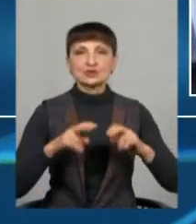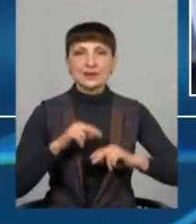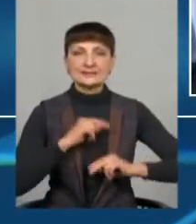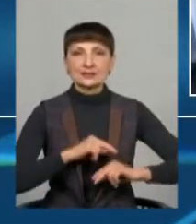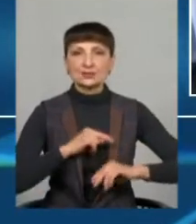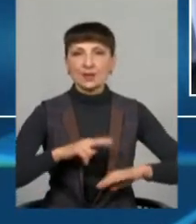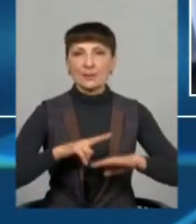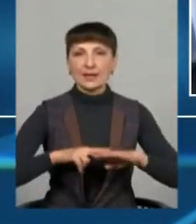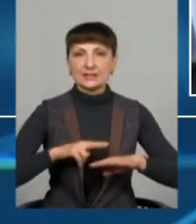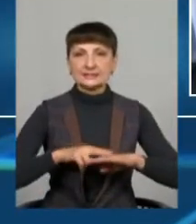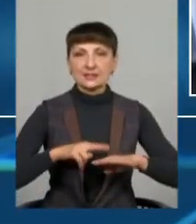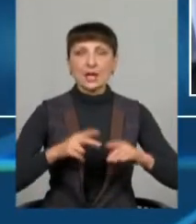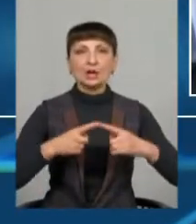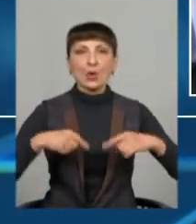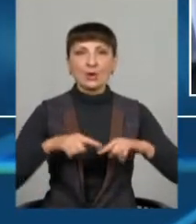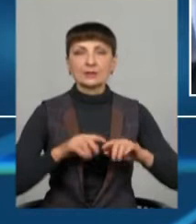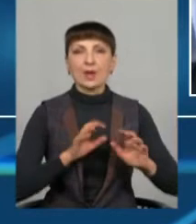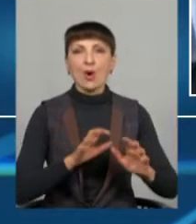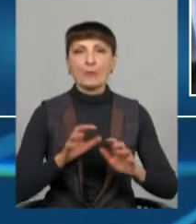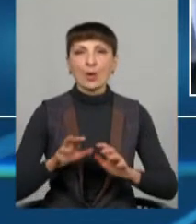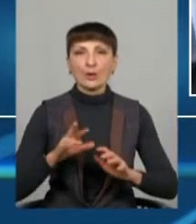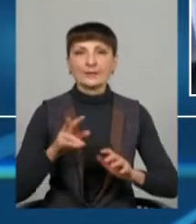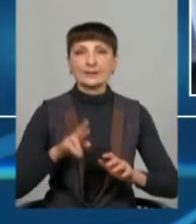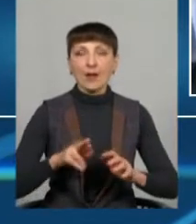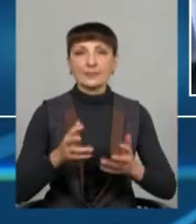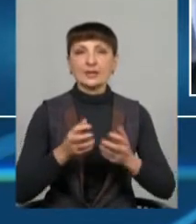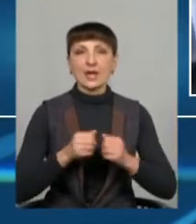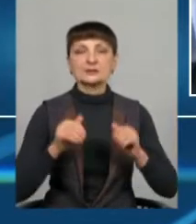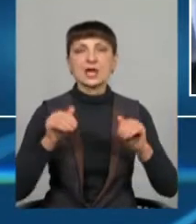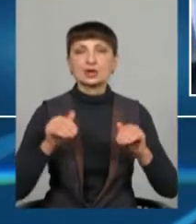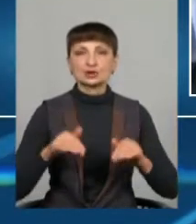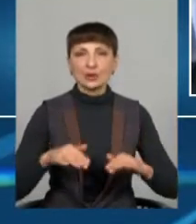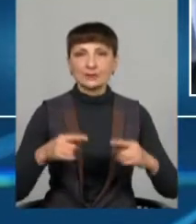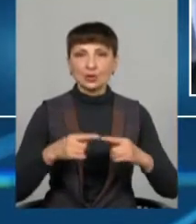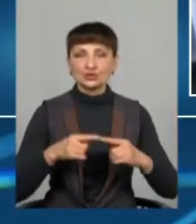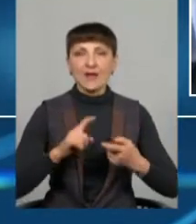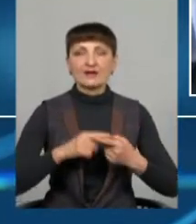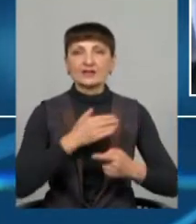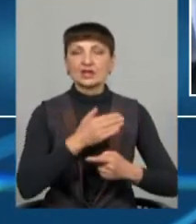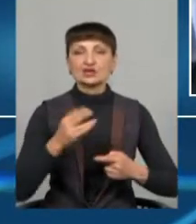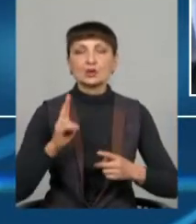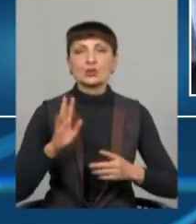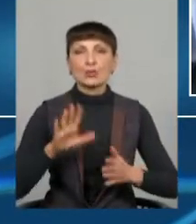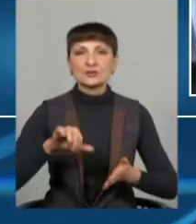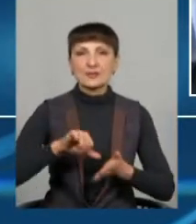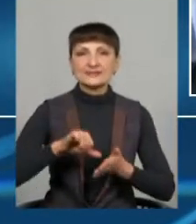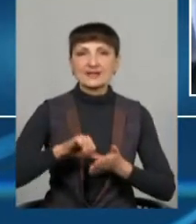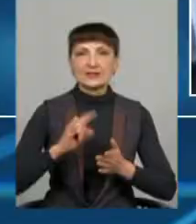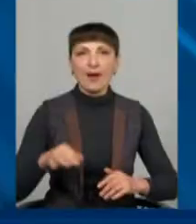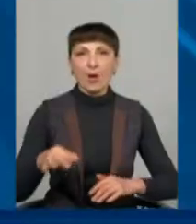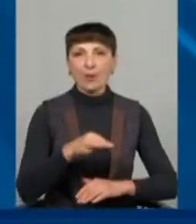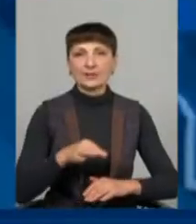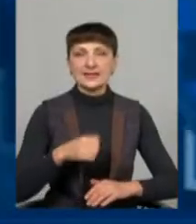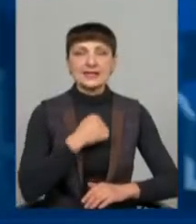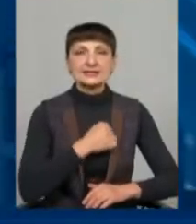сотрудниками полиции и органами опеки для принятия объективного решения в отношении законных представителей.